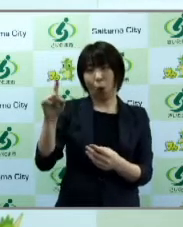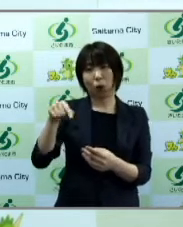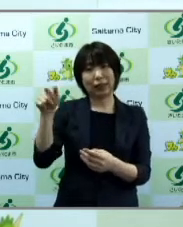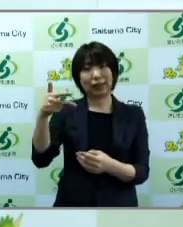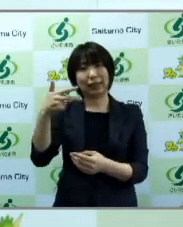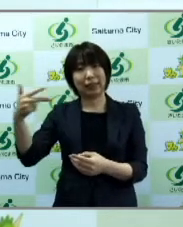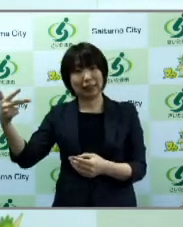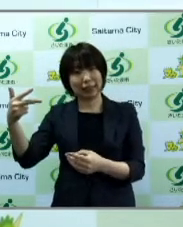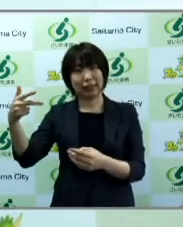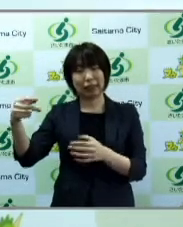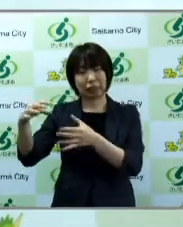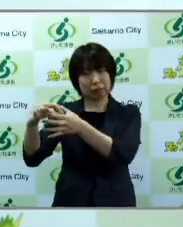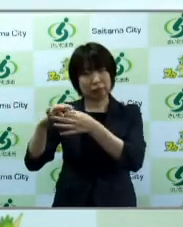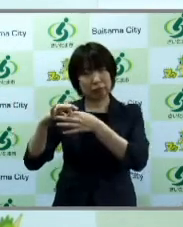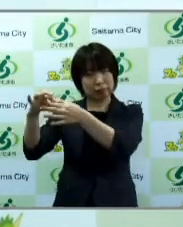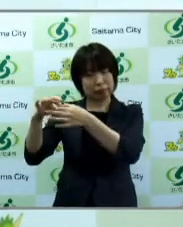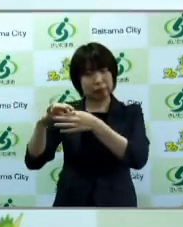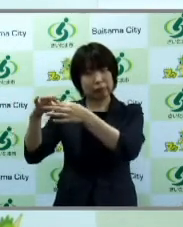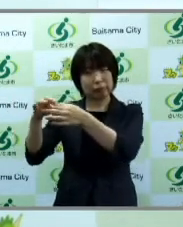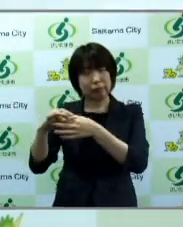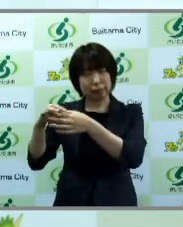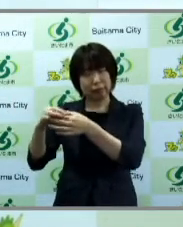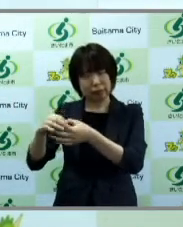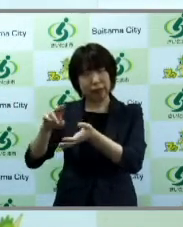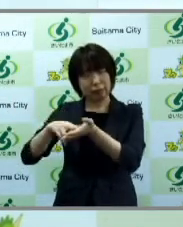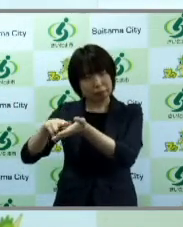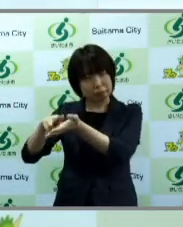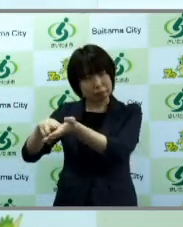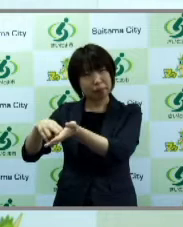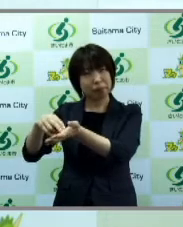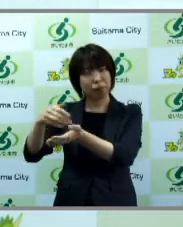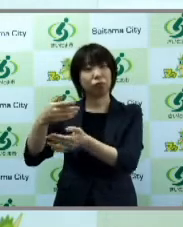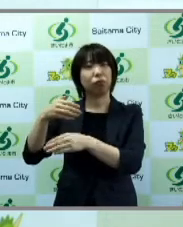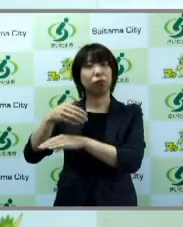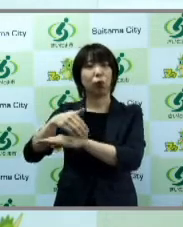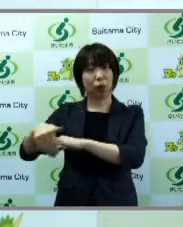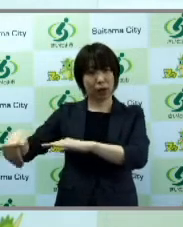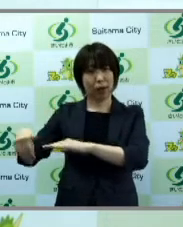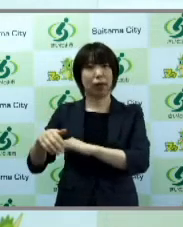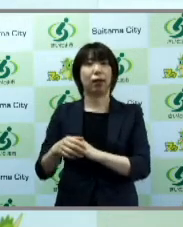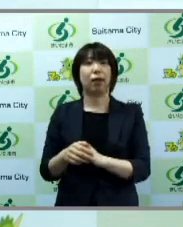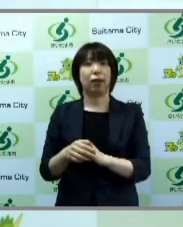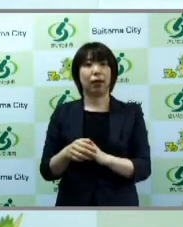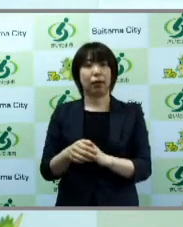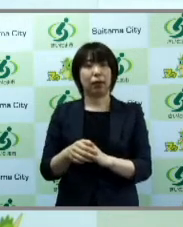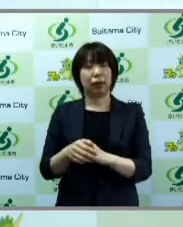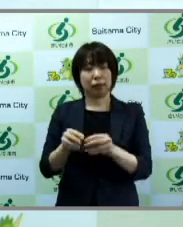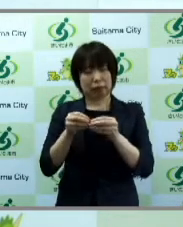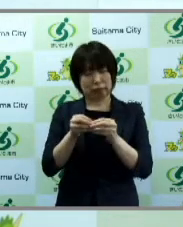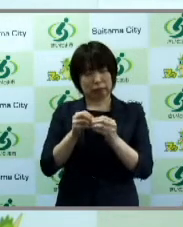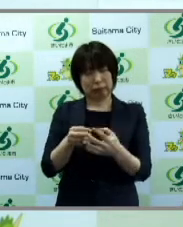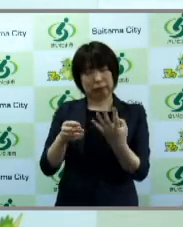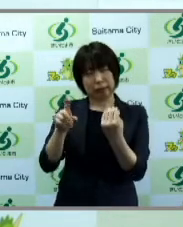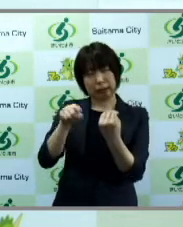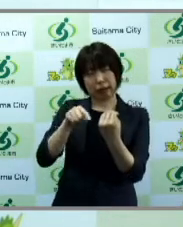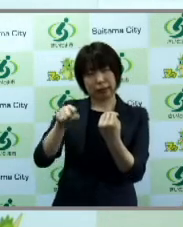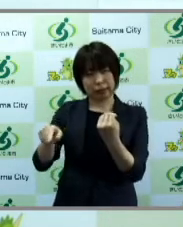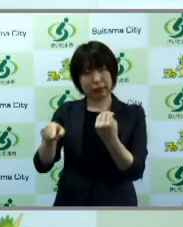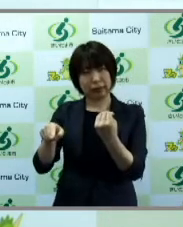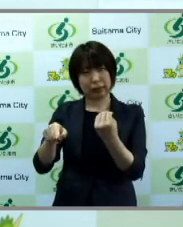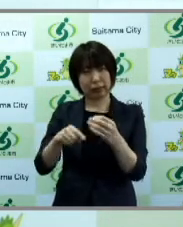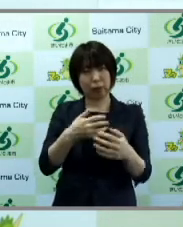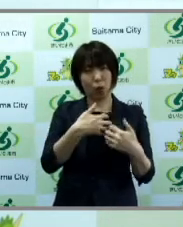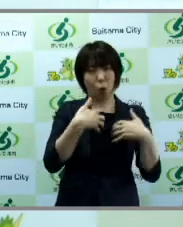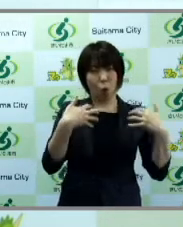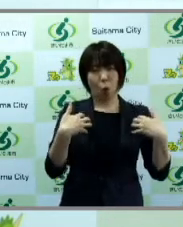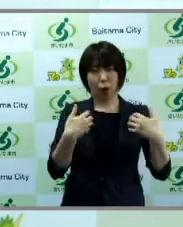ますので、現時点では何人、そのチーム含めて、あるいは保健所の機能を含めた増員がなされるか